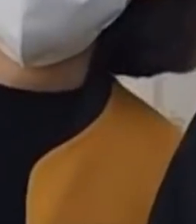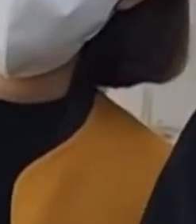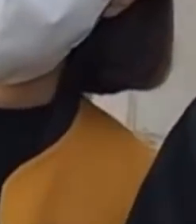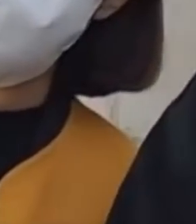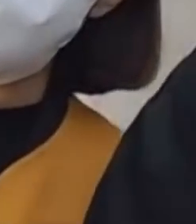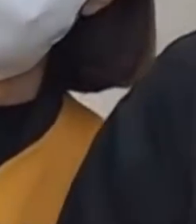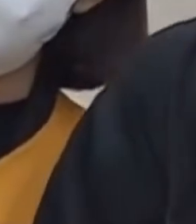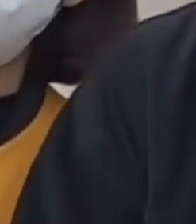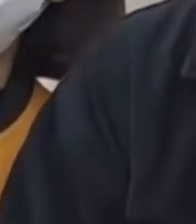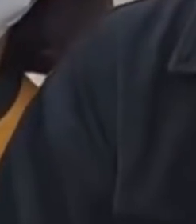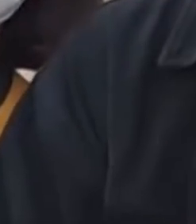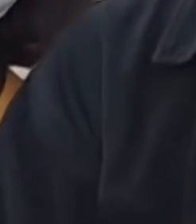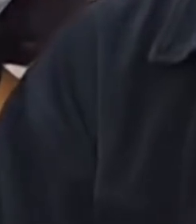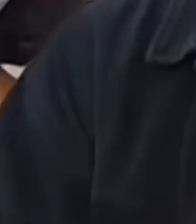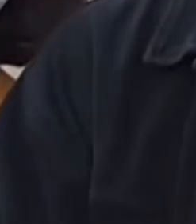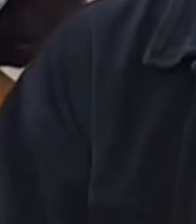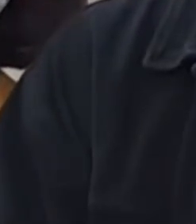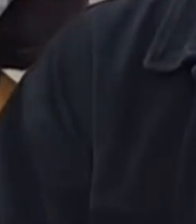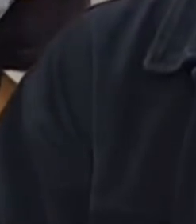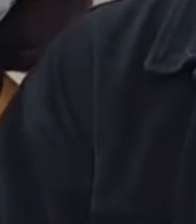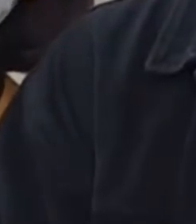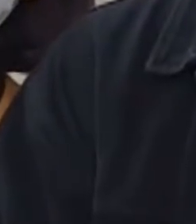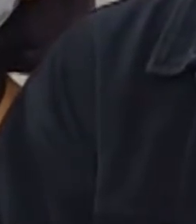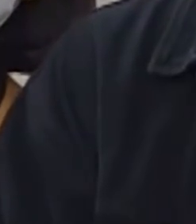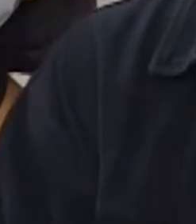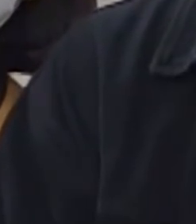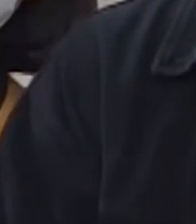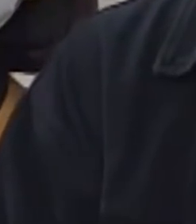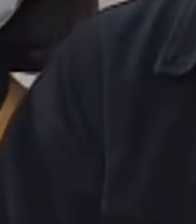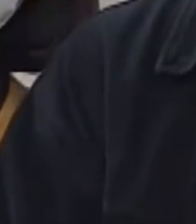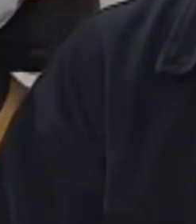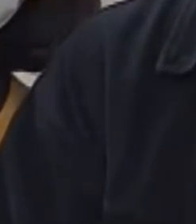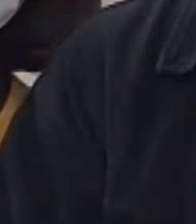결론적으로 이게 좀 시간을 좀 맞잖아요.